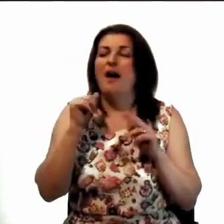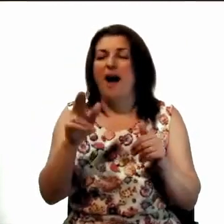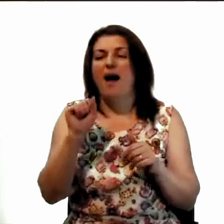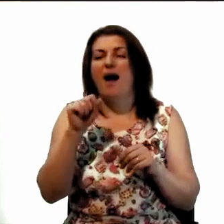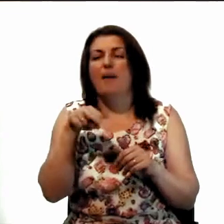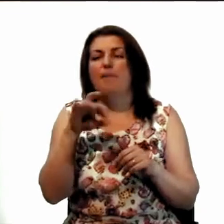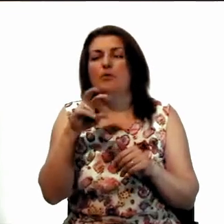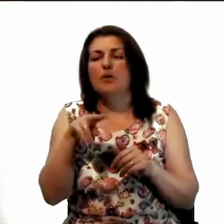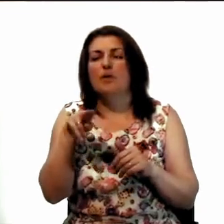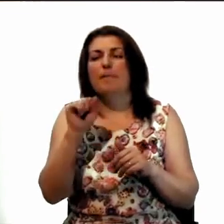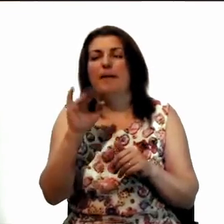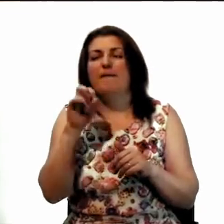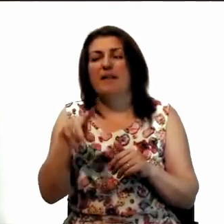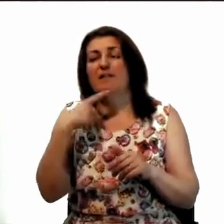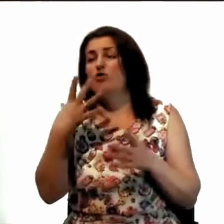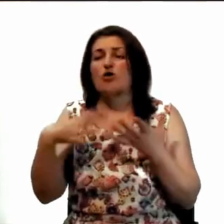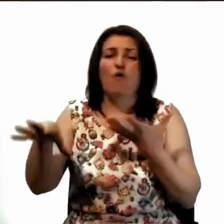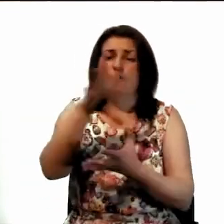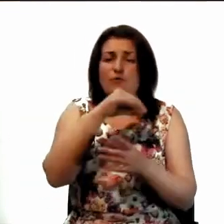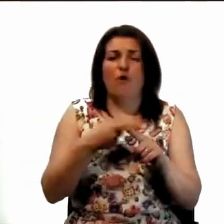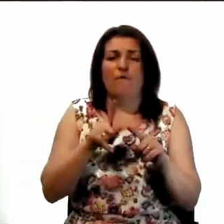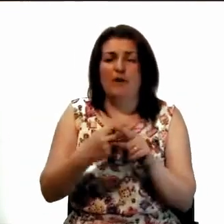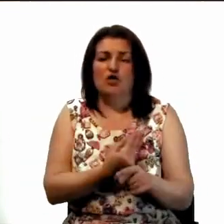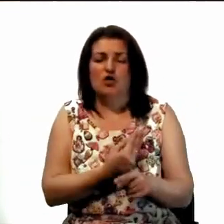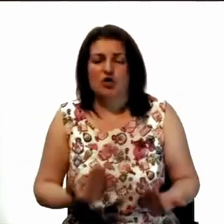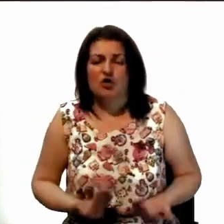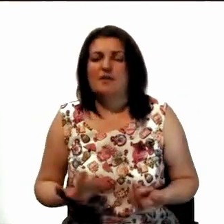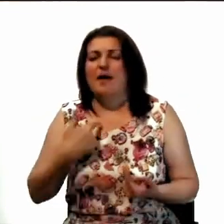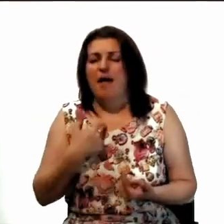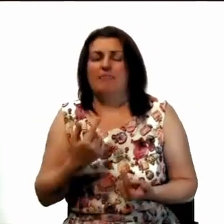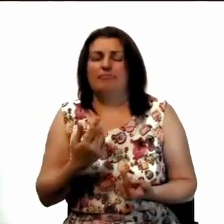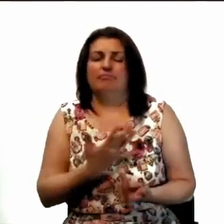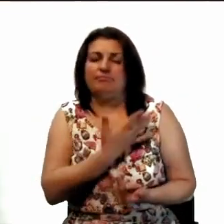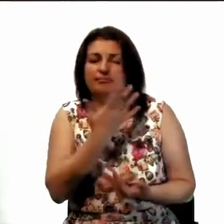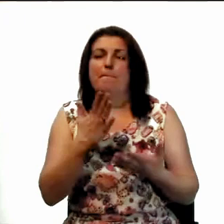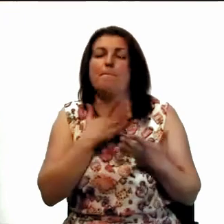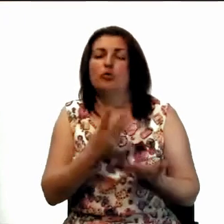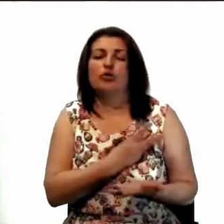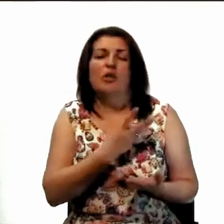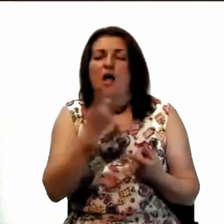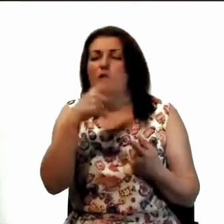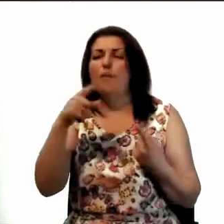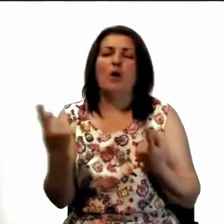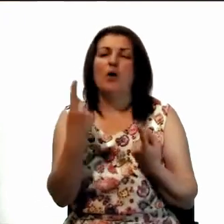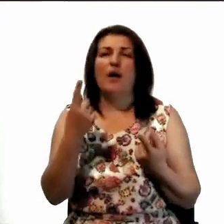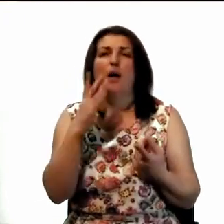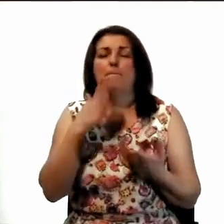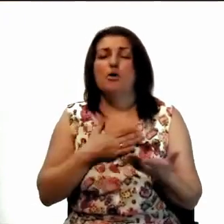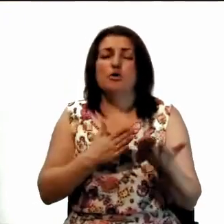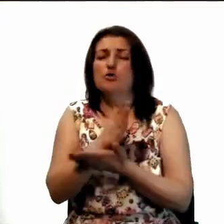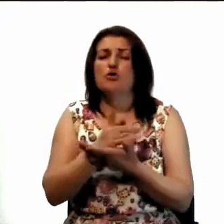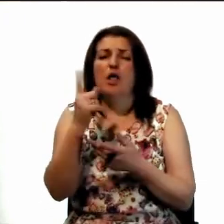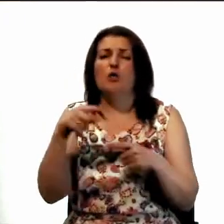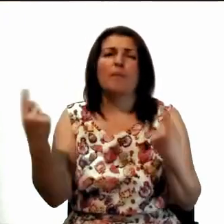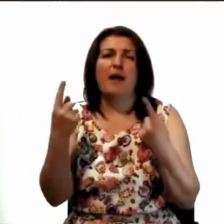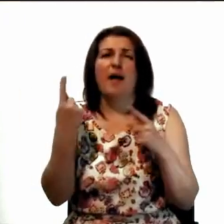Павел говорит, что все в этой жизни я стремлюсь только к одному. Мое стремление номер один, мое служение номер